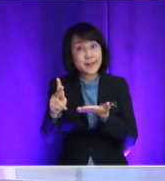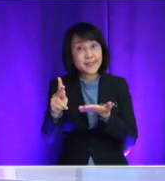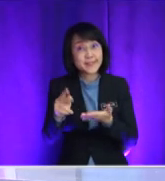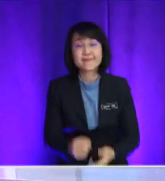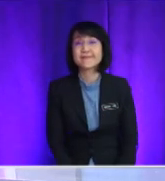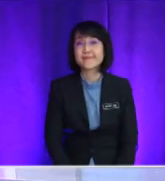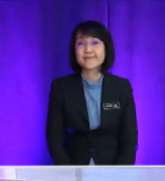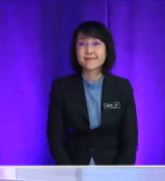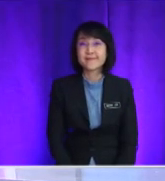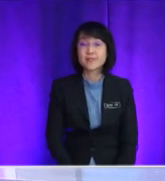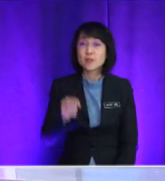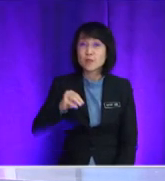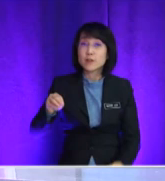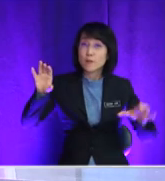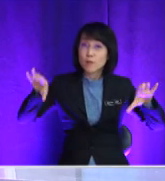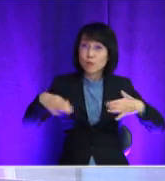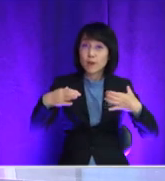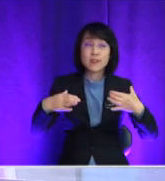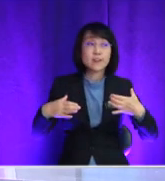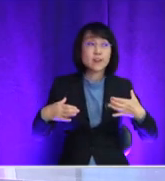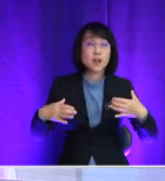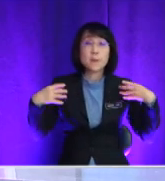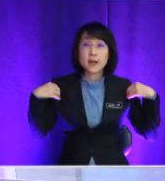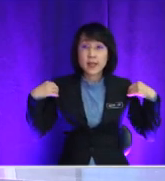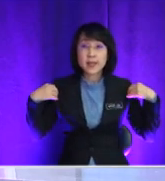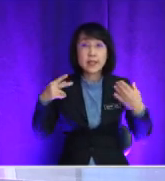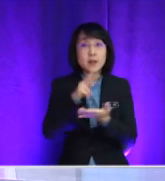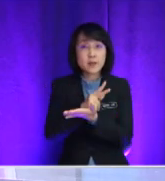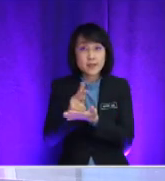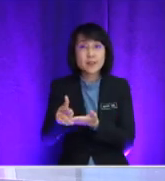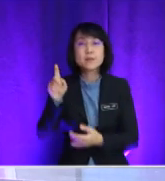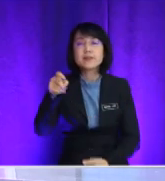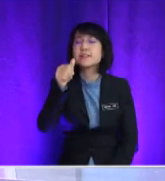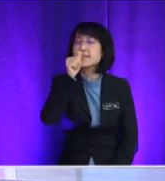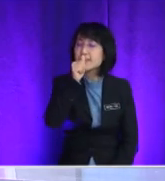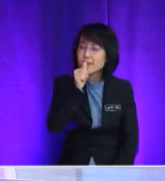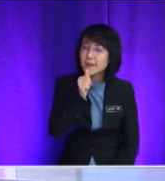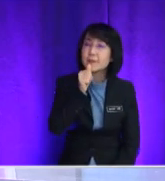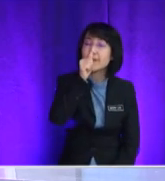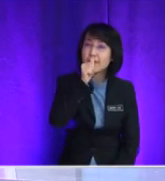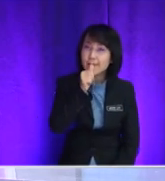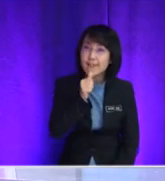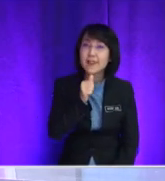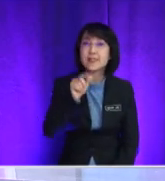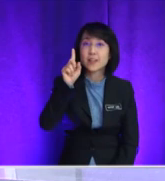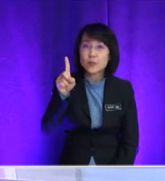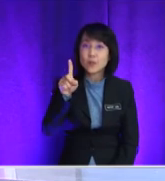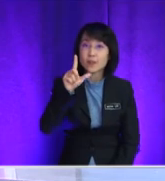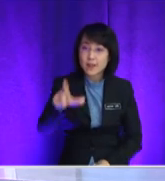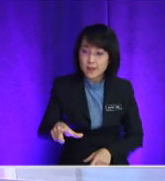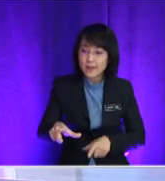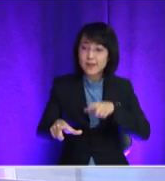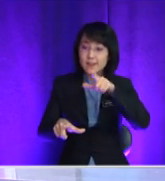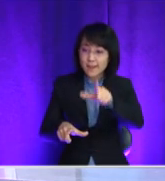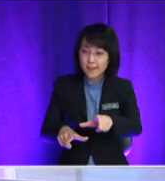ataupun yang menghasilkan sesuatu pakaian dengan penuh kemasan ini satu persatu mengikut langkah dan teknik yang